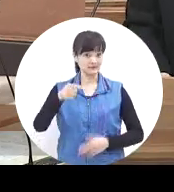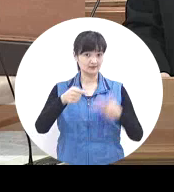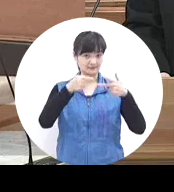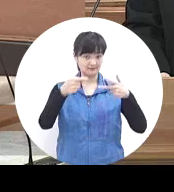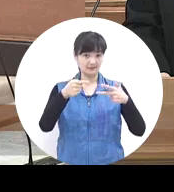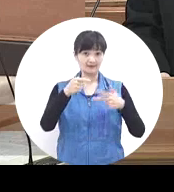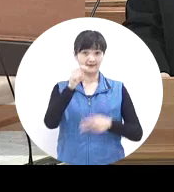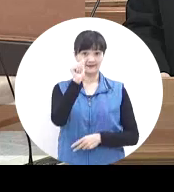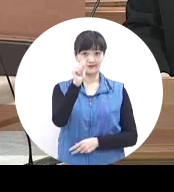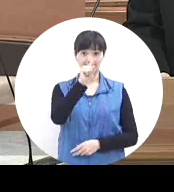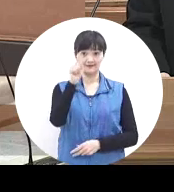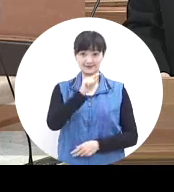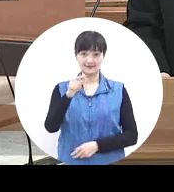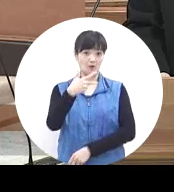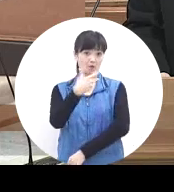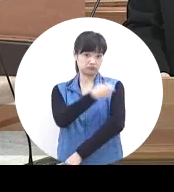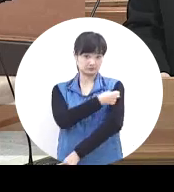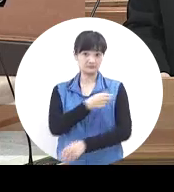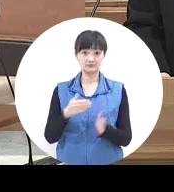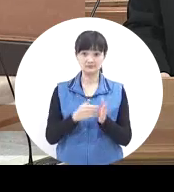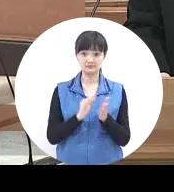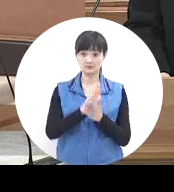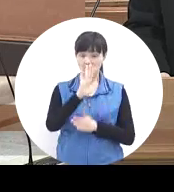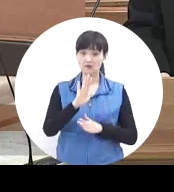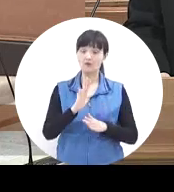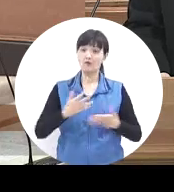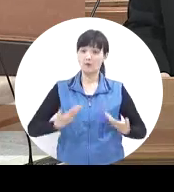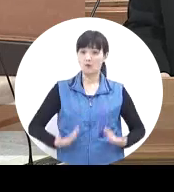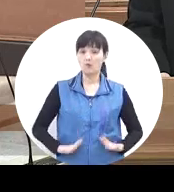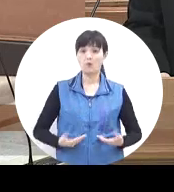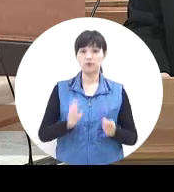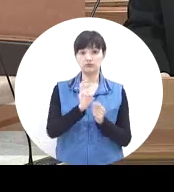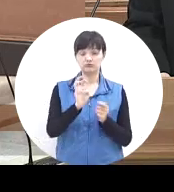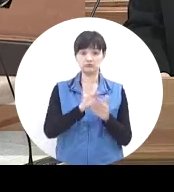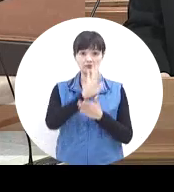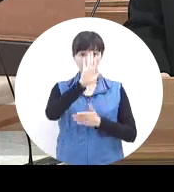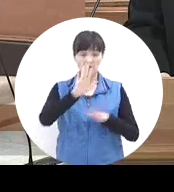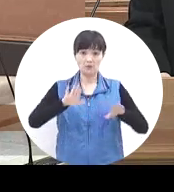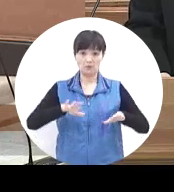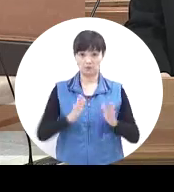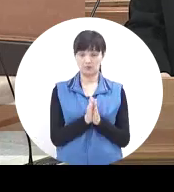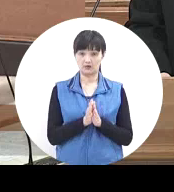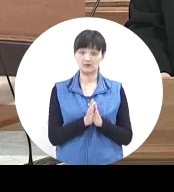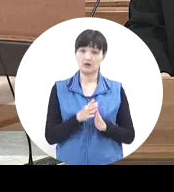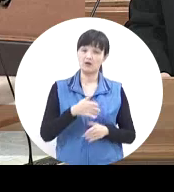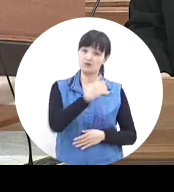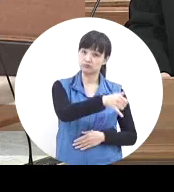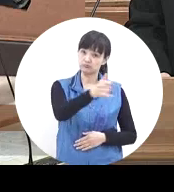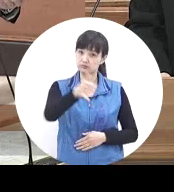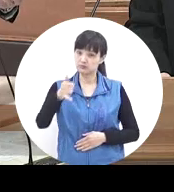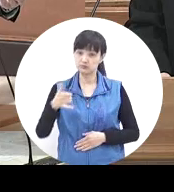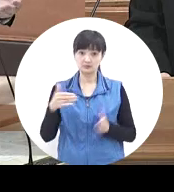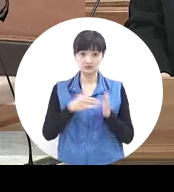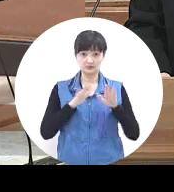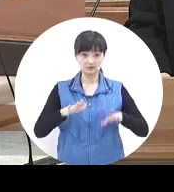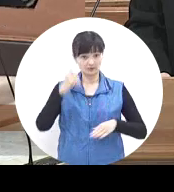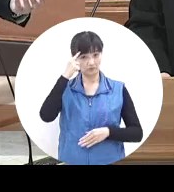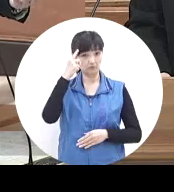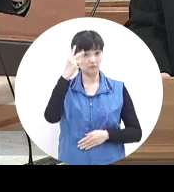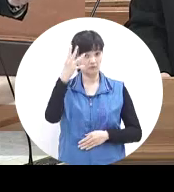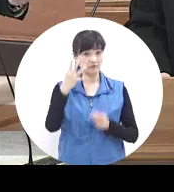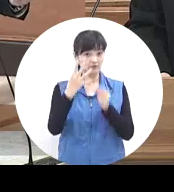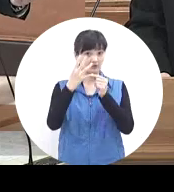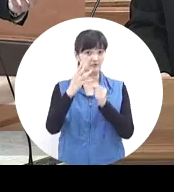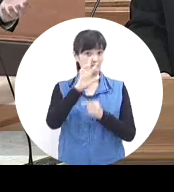AZ 疫苗啦，然后呢休息半小时就去跑行程啦，那今天第四天了哈、哦，所以我怕说有一些副